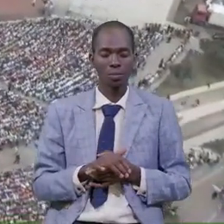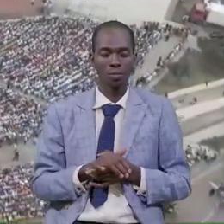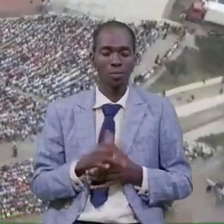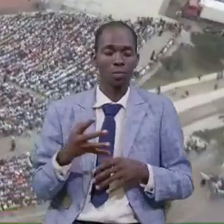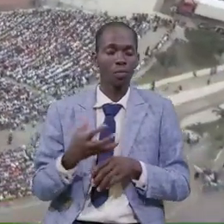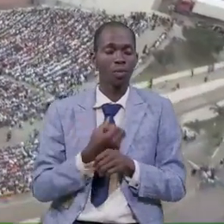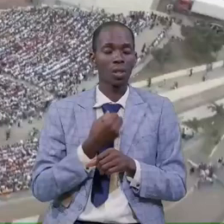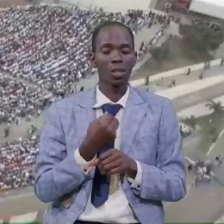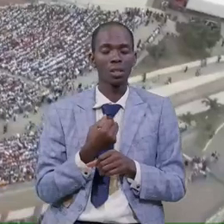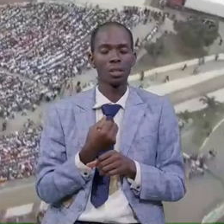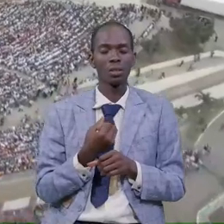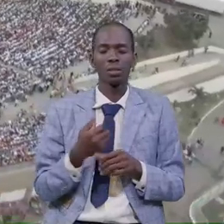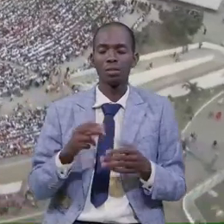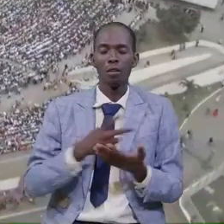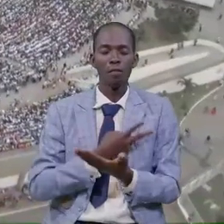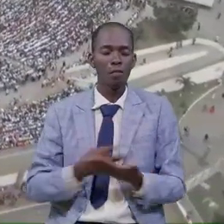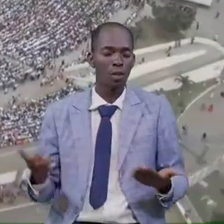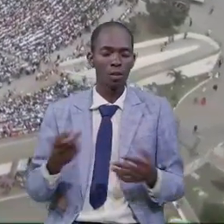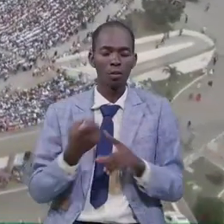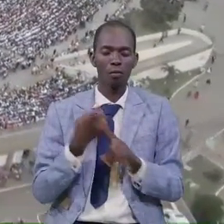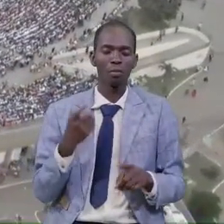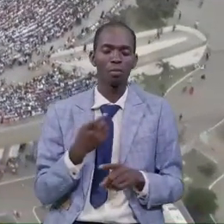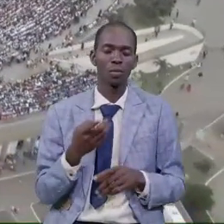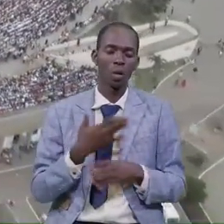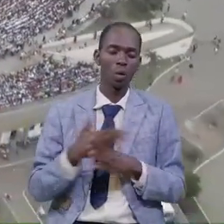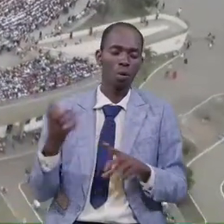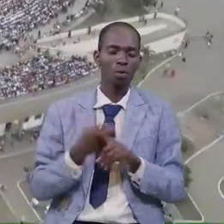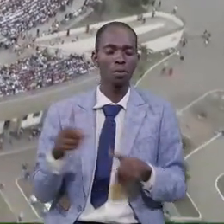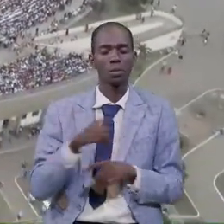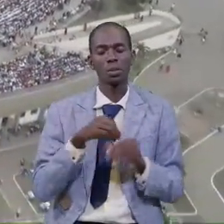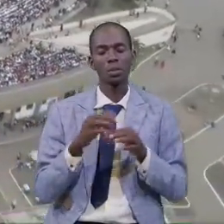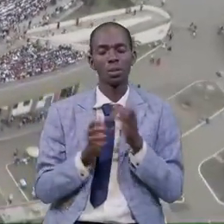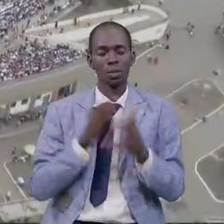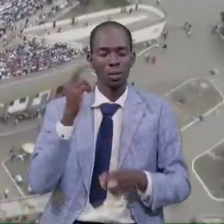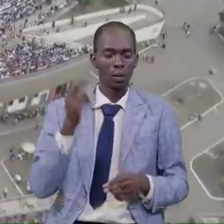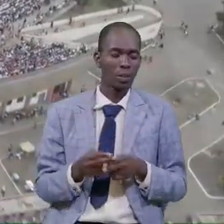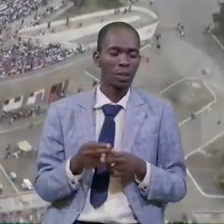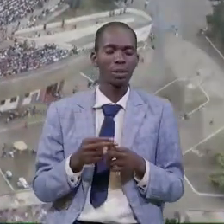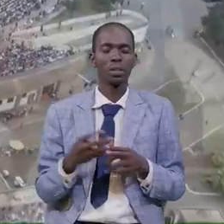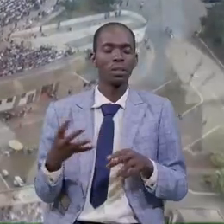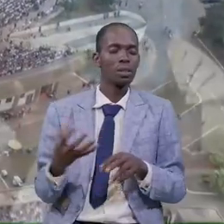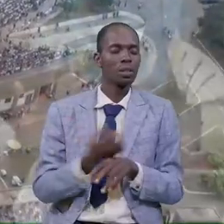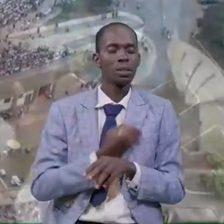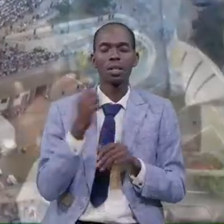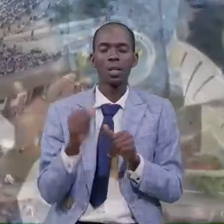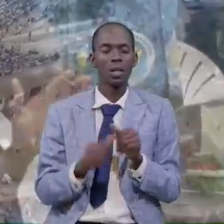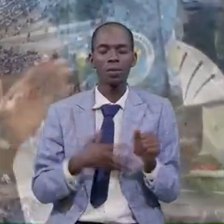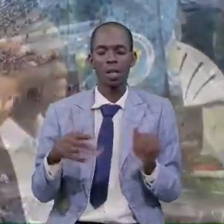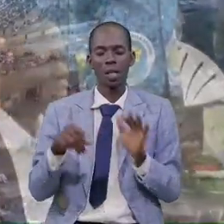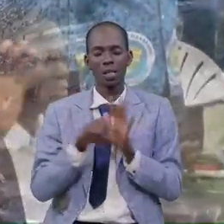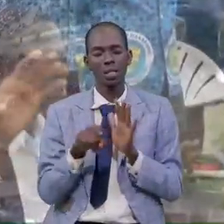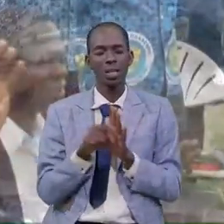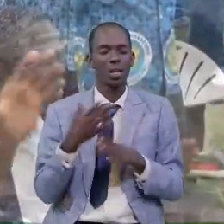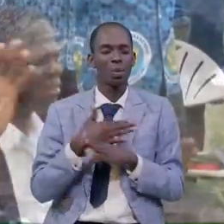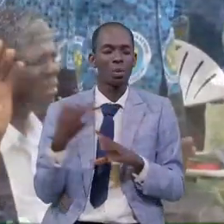Ôte les retards de leur vie, ôte les échecs de leur vie, ôte tout ce qui est négatif de leur